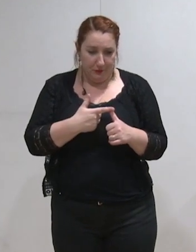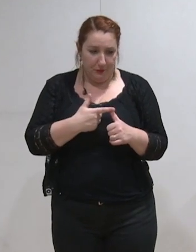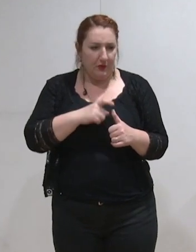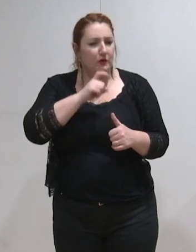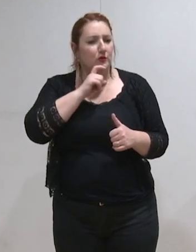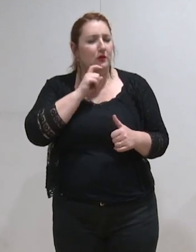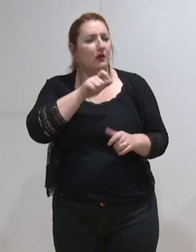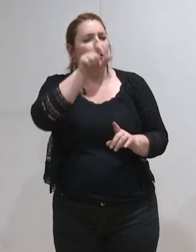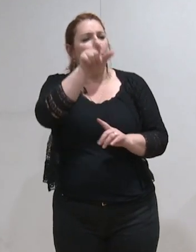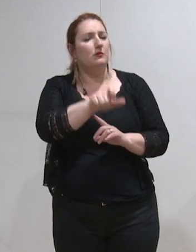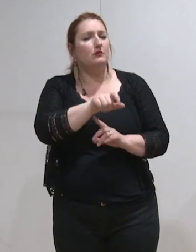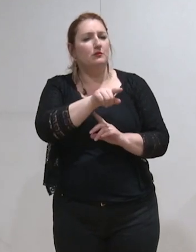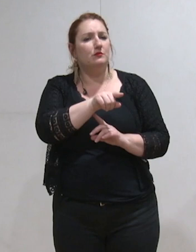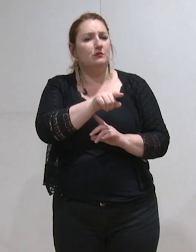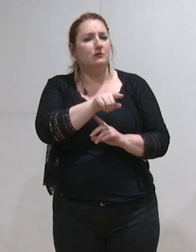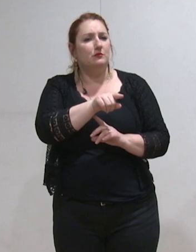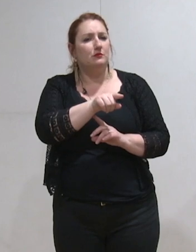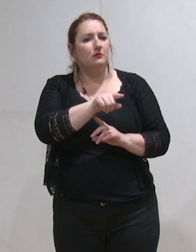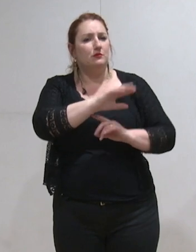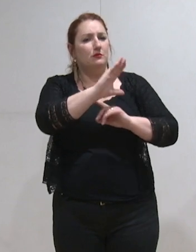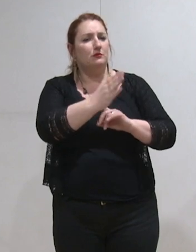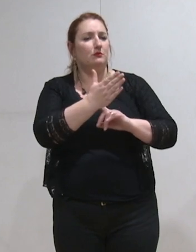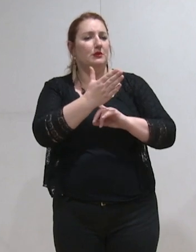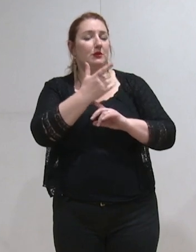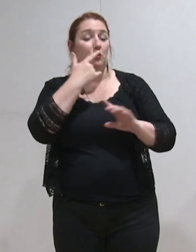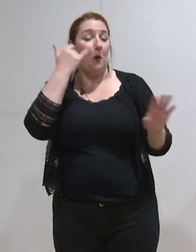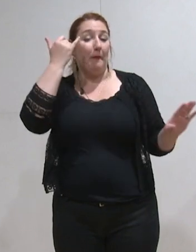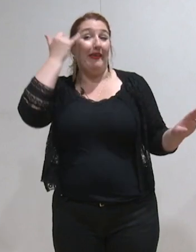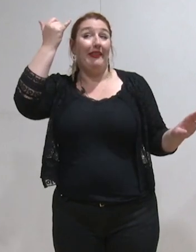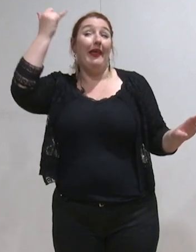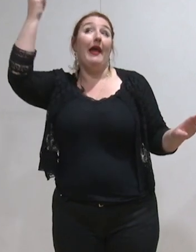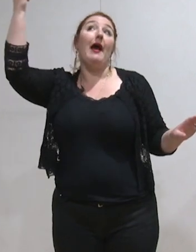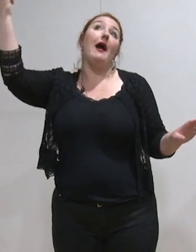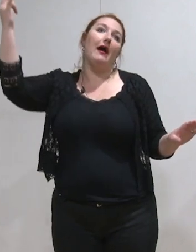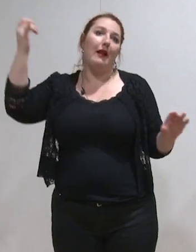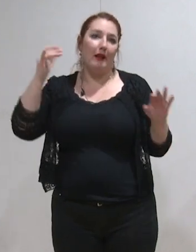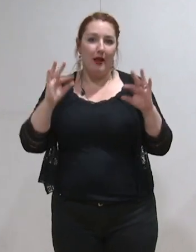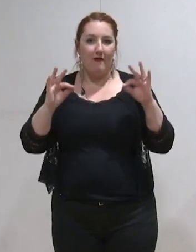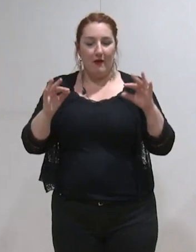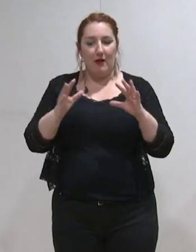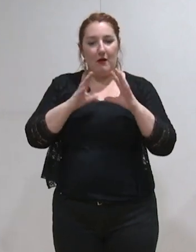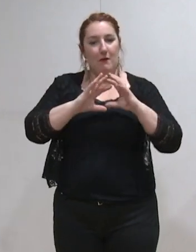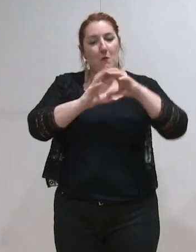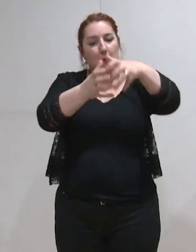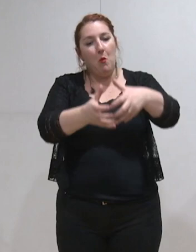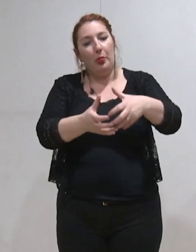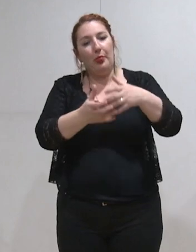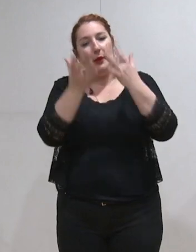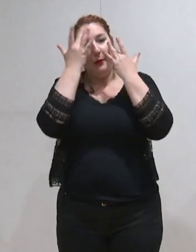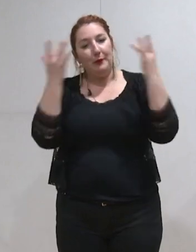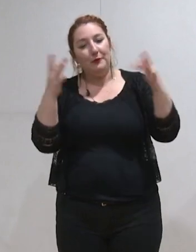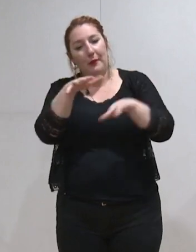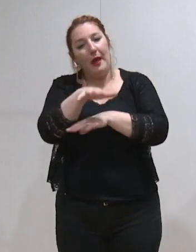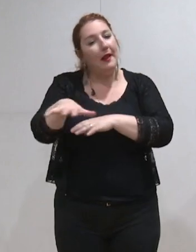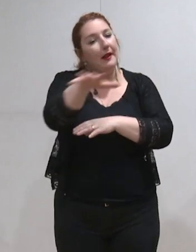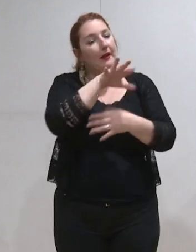tout à l'heure une présentation assez idylique de la des relations avec le le monde culturel et c'est pas du tout ce